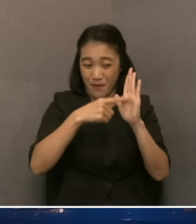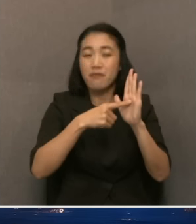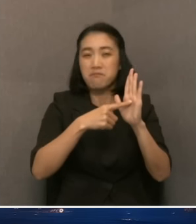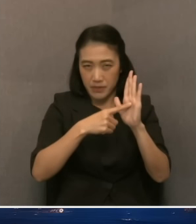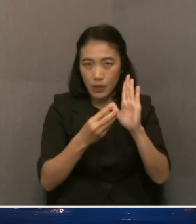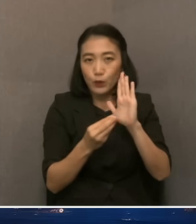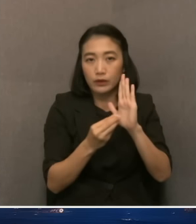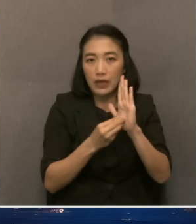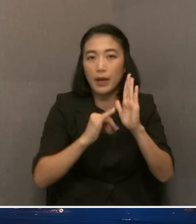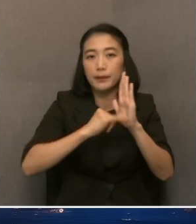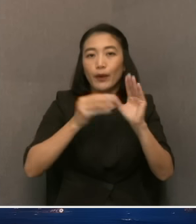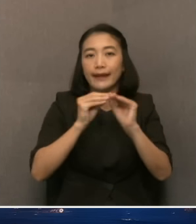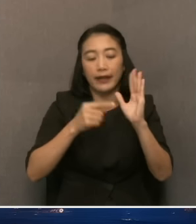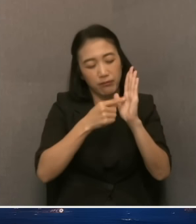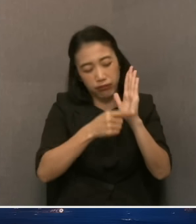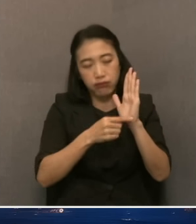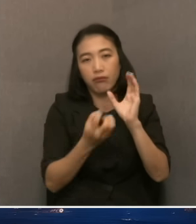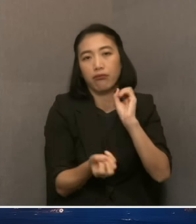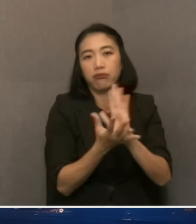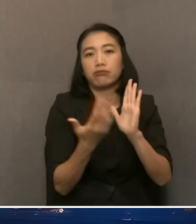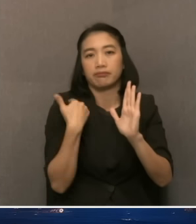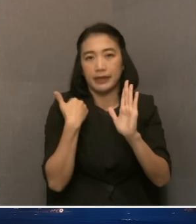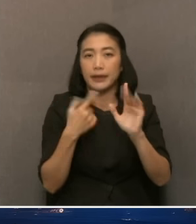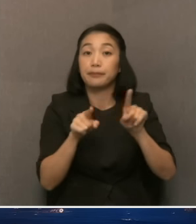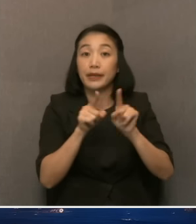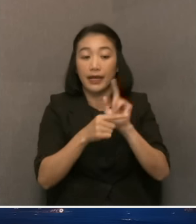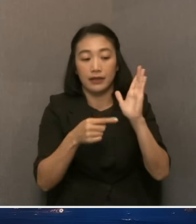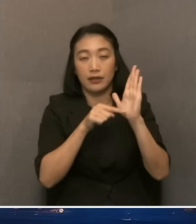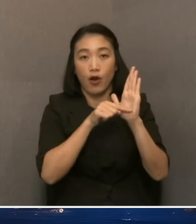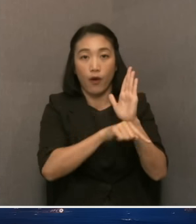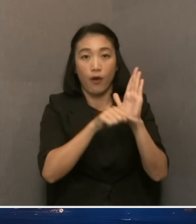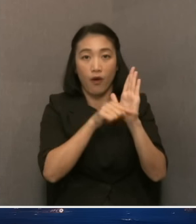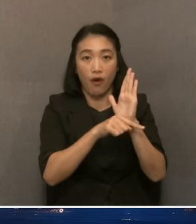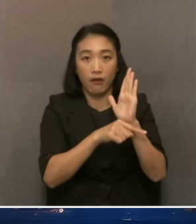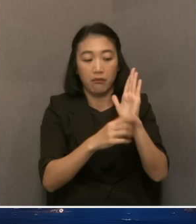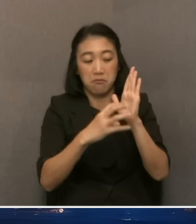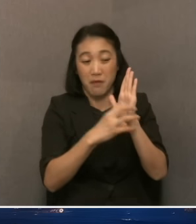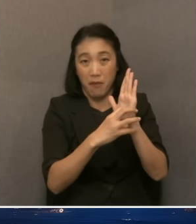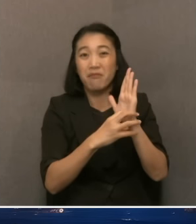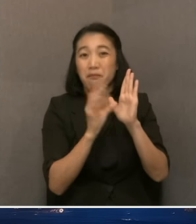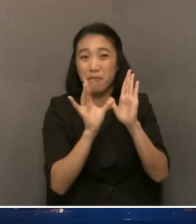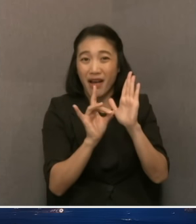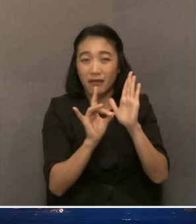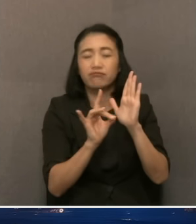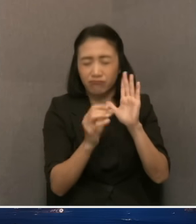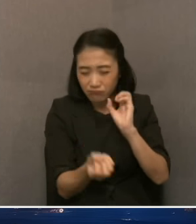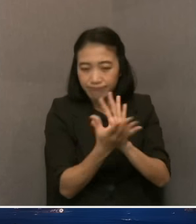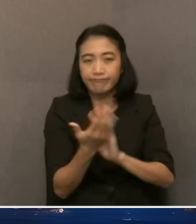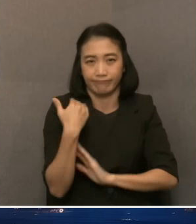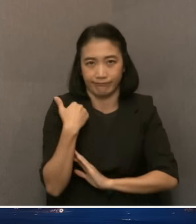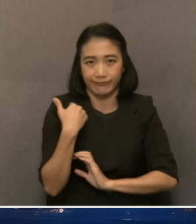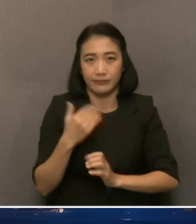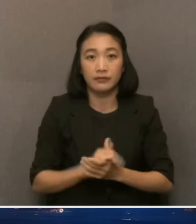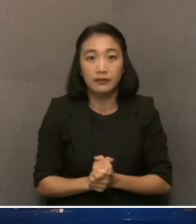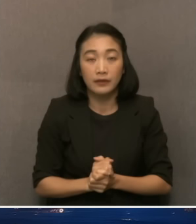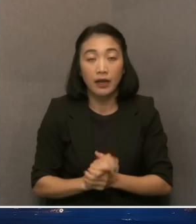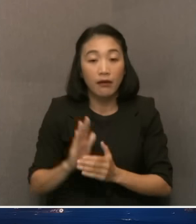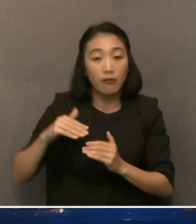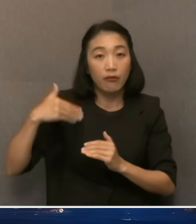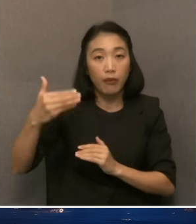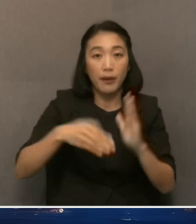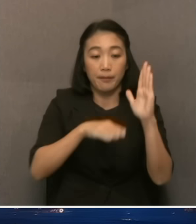ปริมณฑลเช่นเดียวกับกับภาคตะวันออกยังคงมีผลกระทบทั้งภาคนะคะนอกจากนี้ยังส่งผลกระทบไปถึง